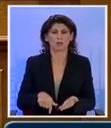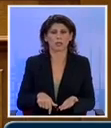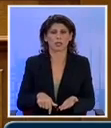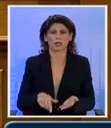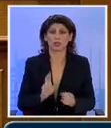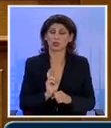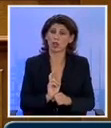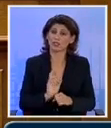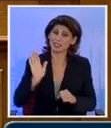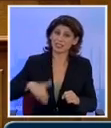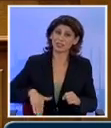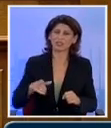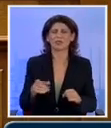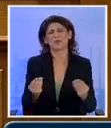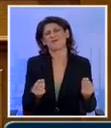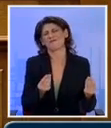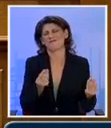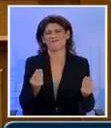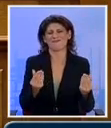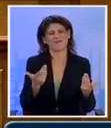Το άφησα για τελευταίο γιατί είναι το πιο χαριτωμένο.